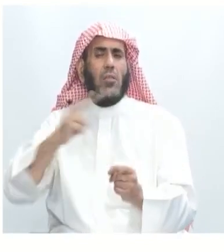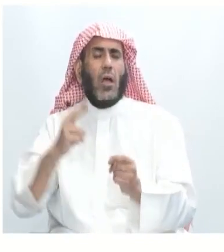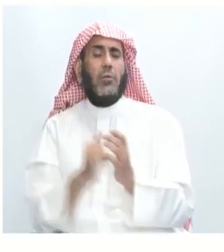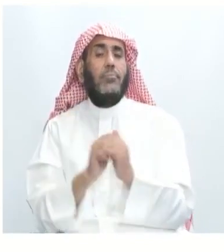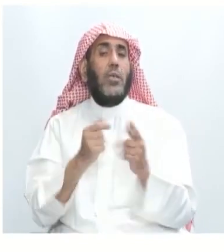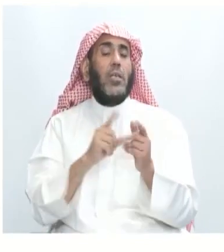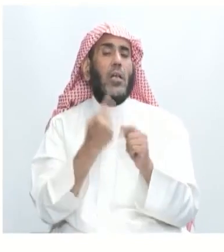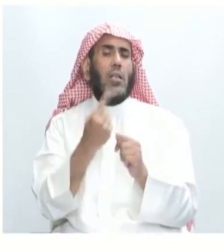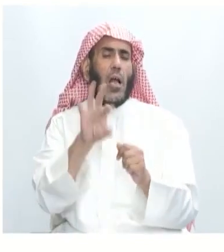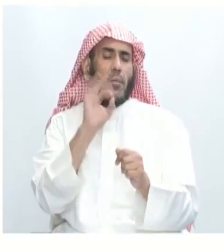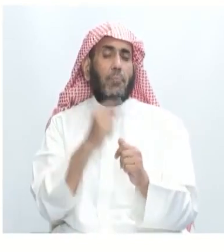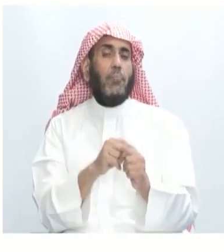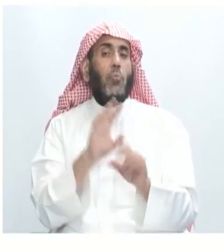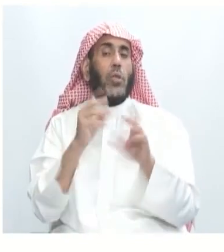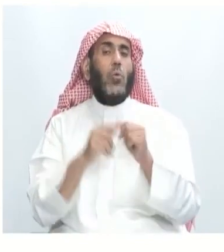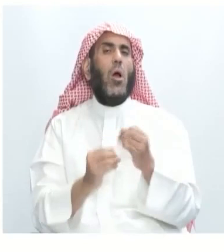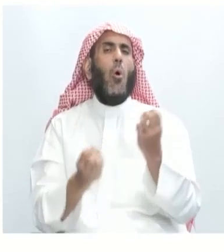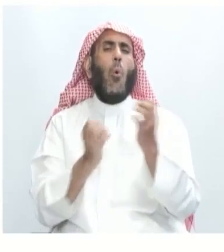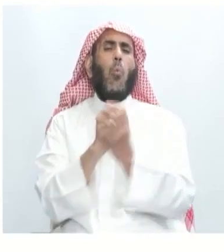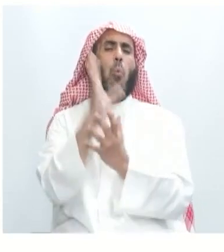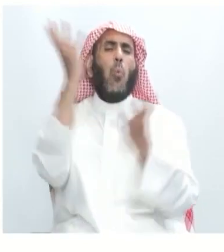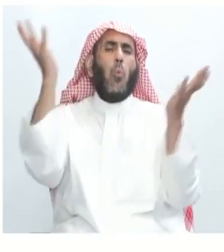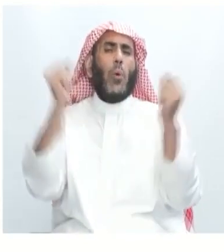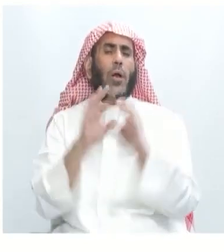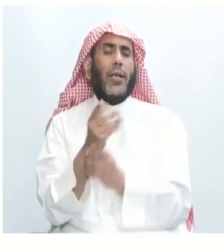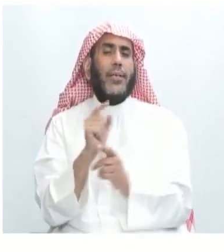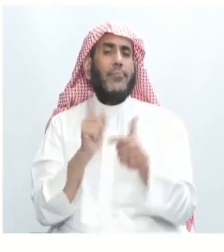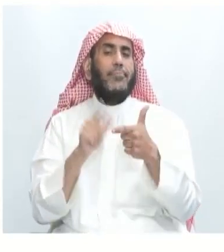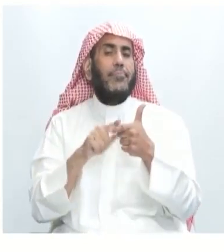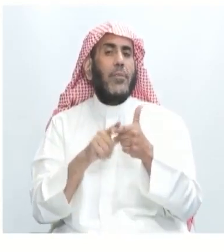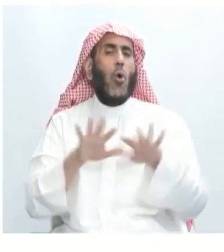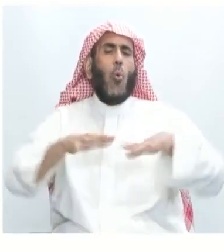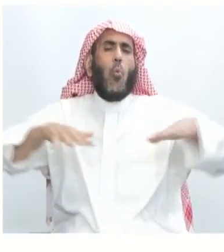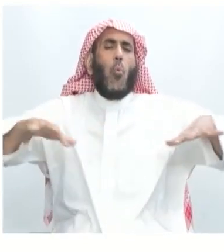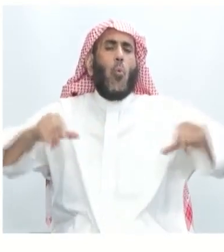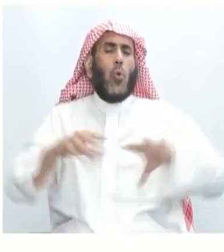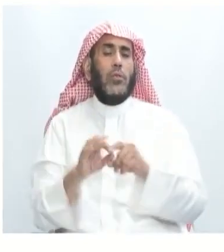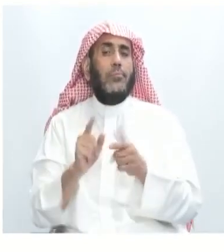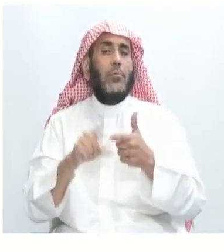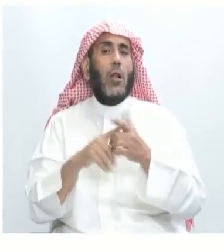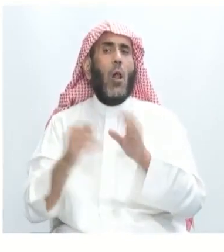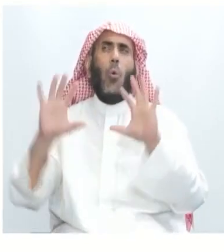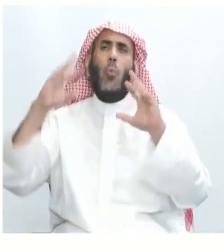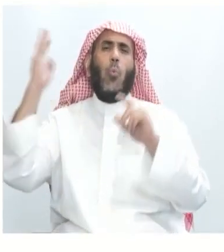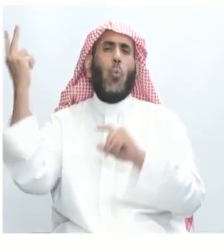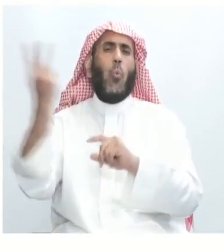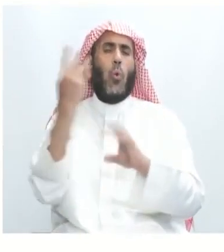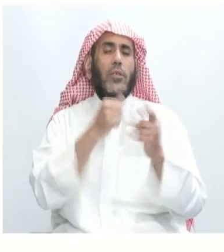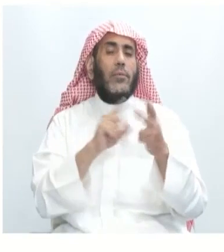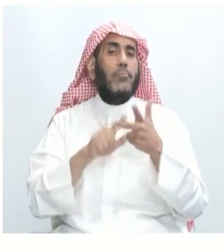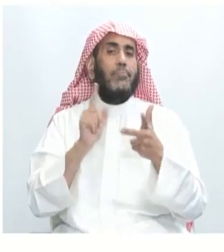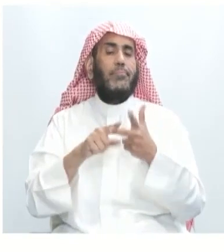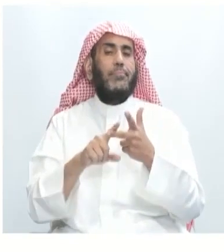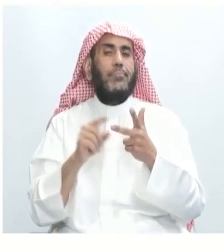عن احدى هذه الظواهر مثلا هنا البراكين هنا الزلازل هنا الاعاصير الى اخره